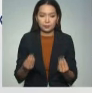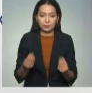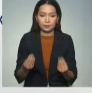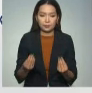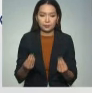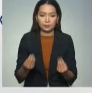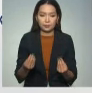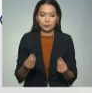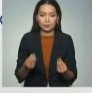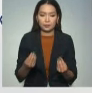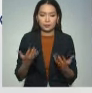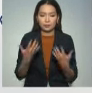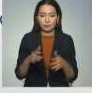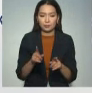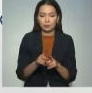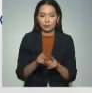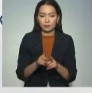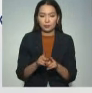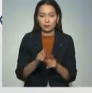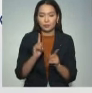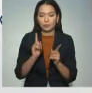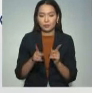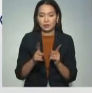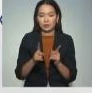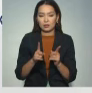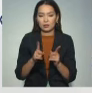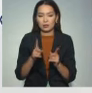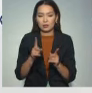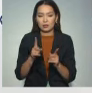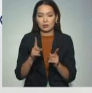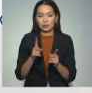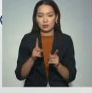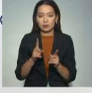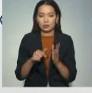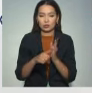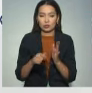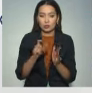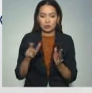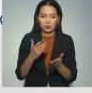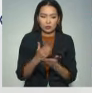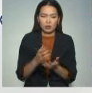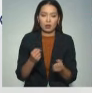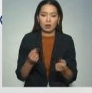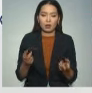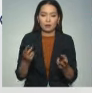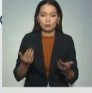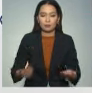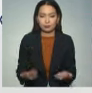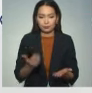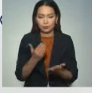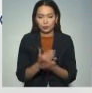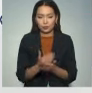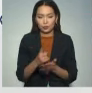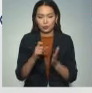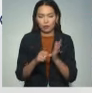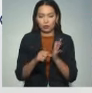поселке Застанционный насчитывается около 1370 домов, где проживает 3345 человек, из которых 168 на